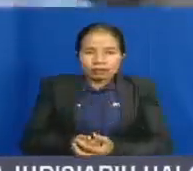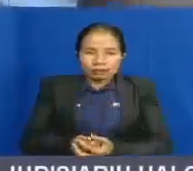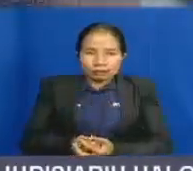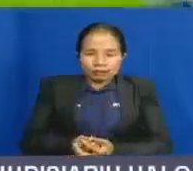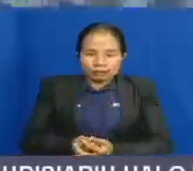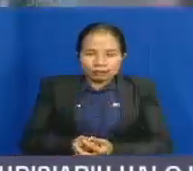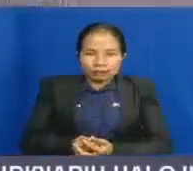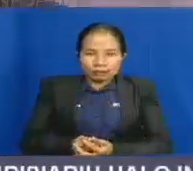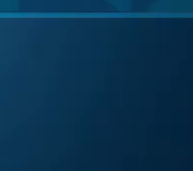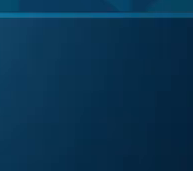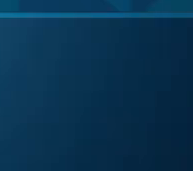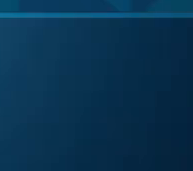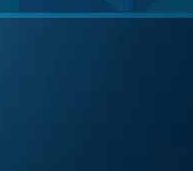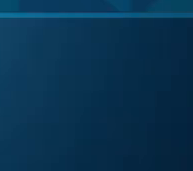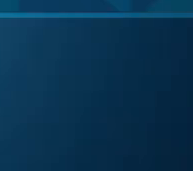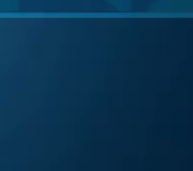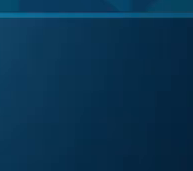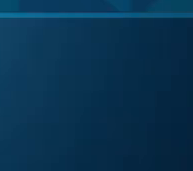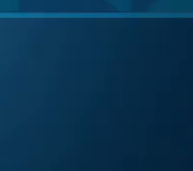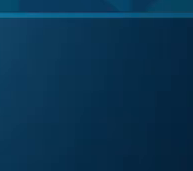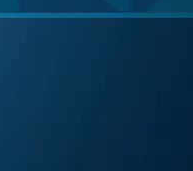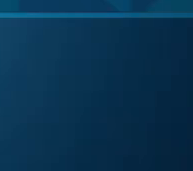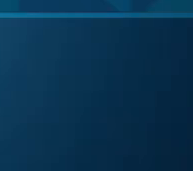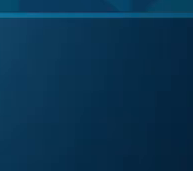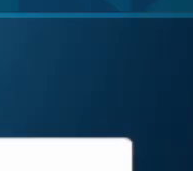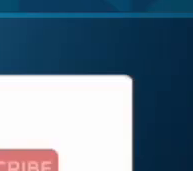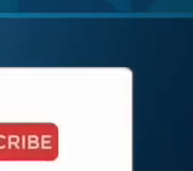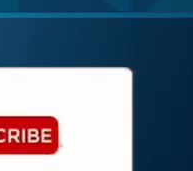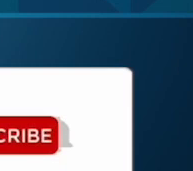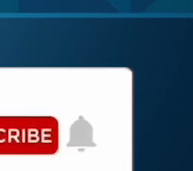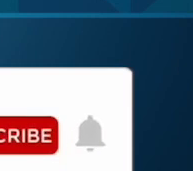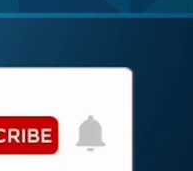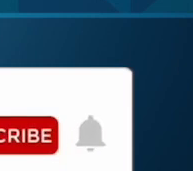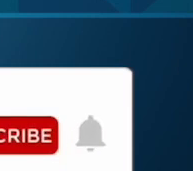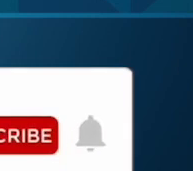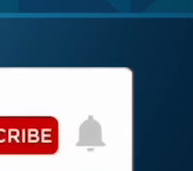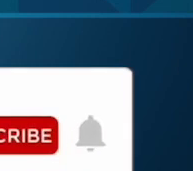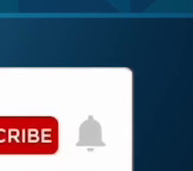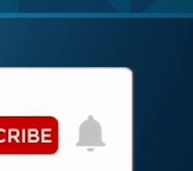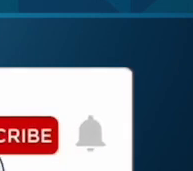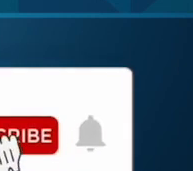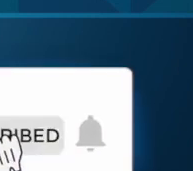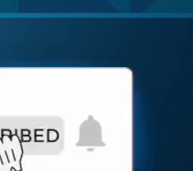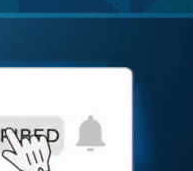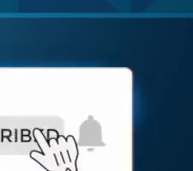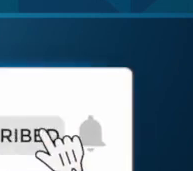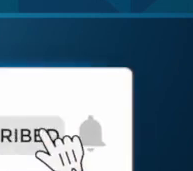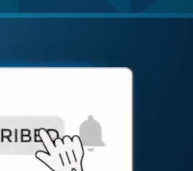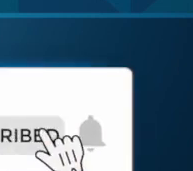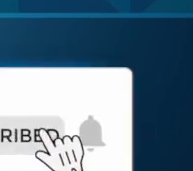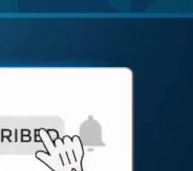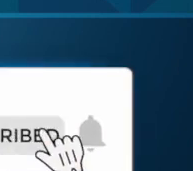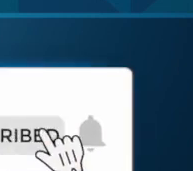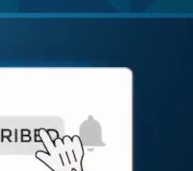Jesus, ba erteteli. Atu hetan informação factuais no atuais, keta haluha inscreva i ha